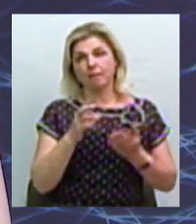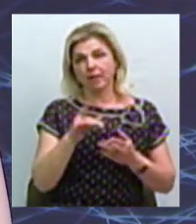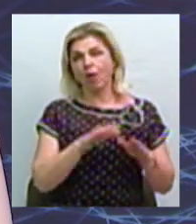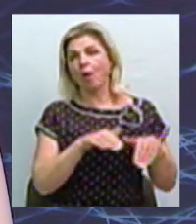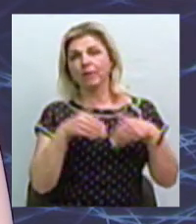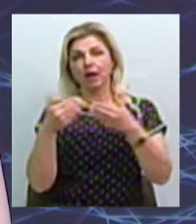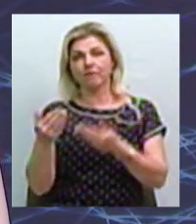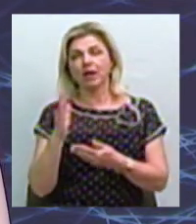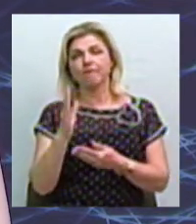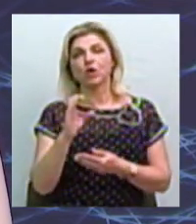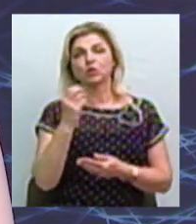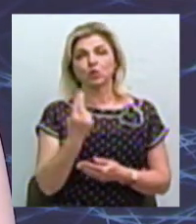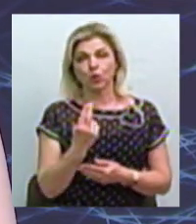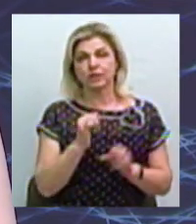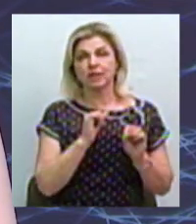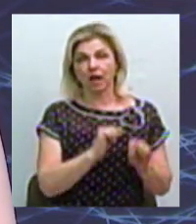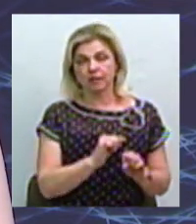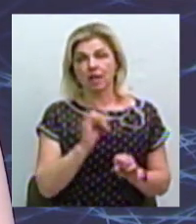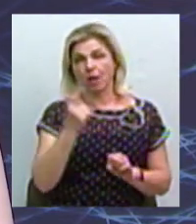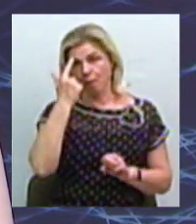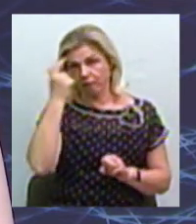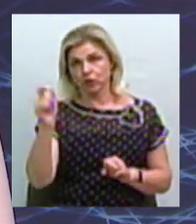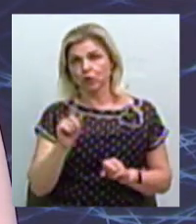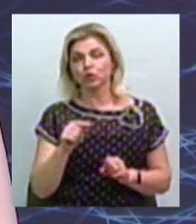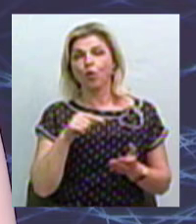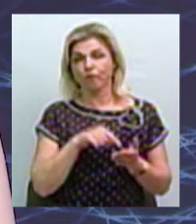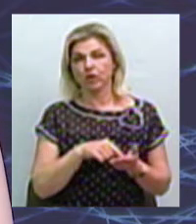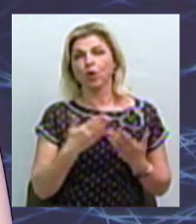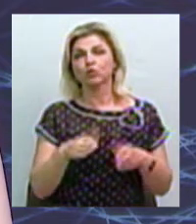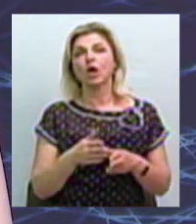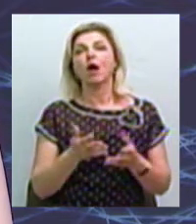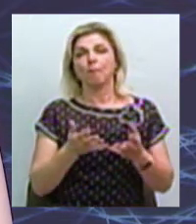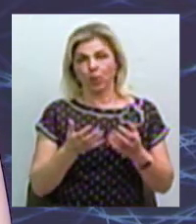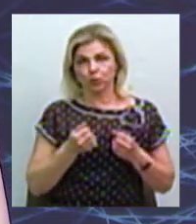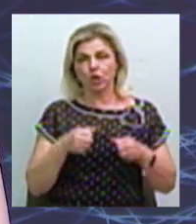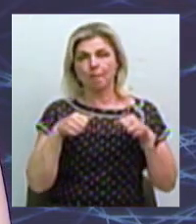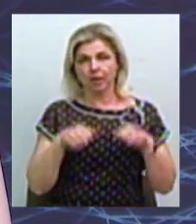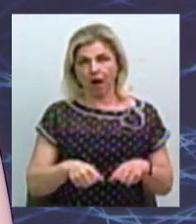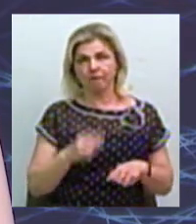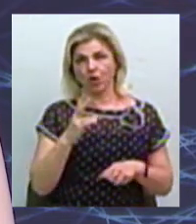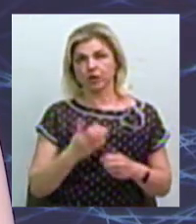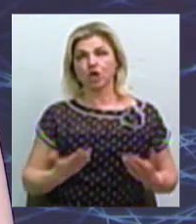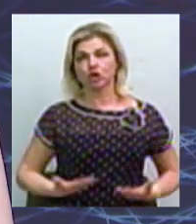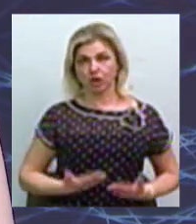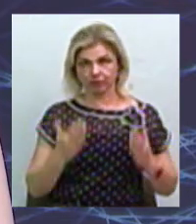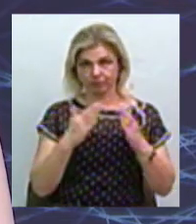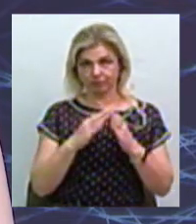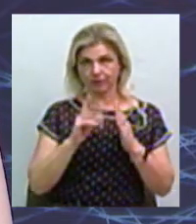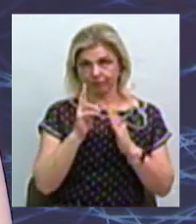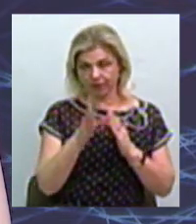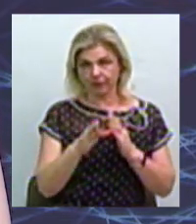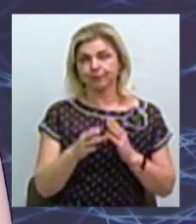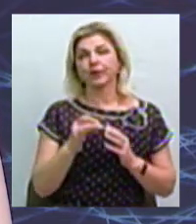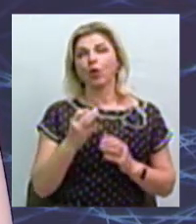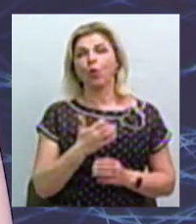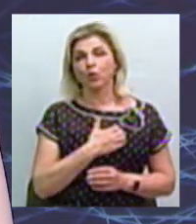соціального захисту населення і повідомила про те, що вона набула право на житлове приміщення і виявила